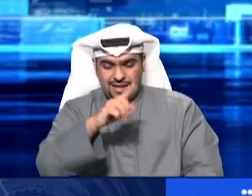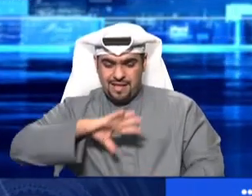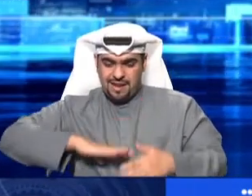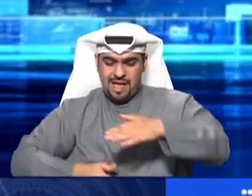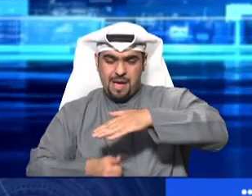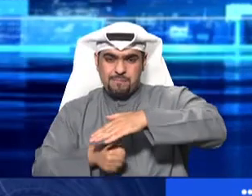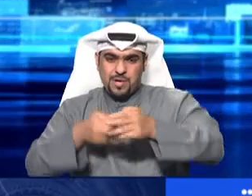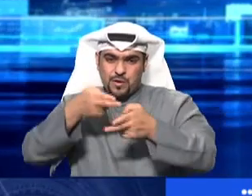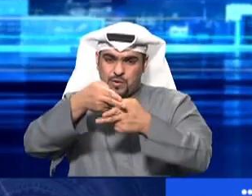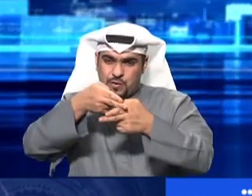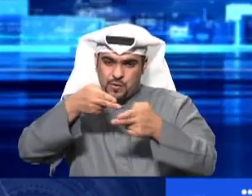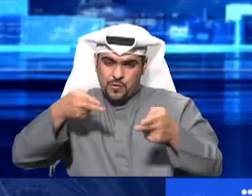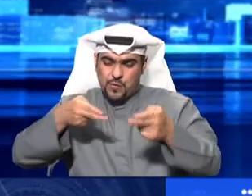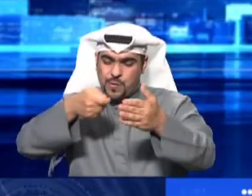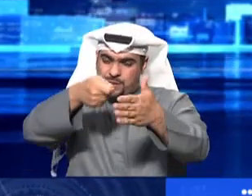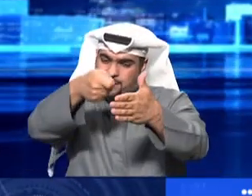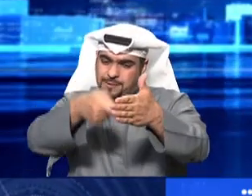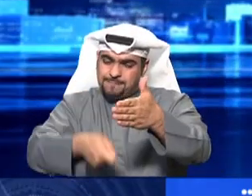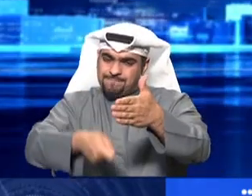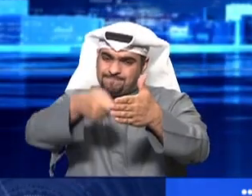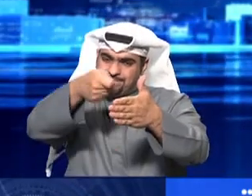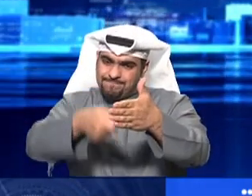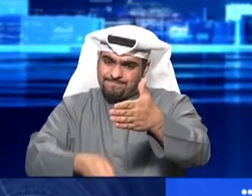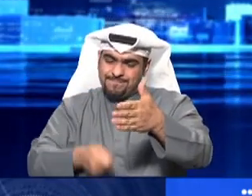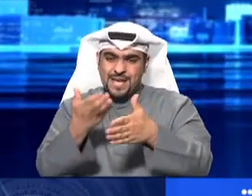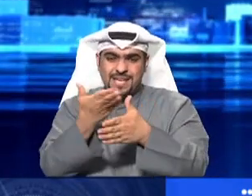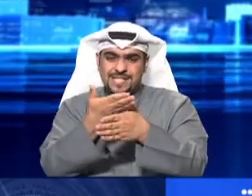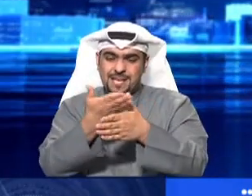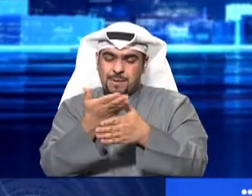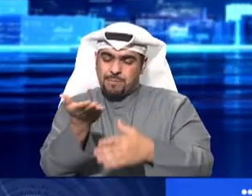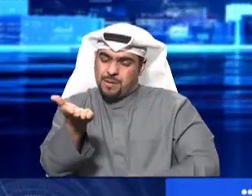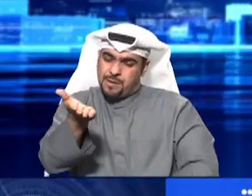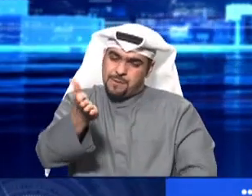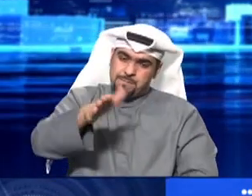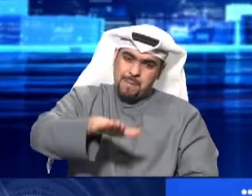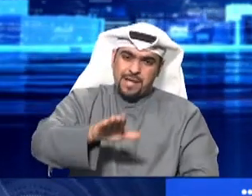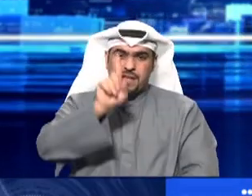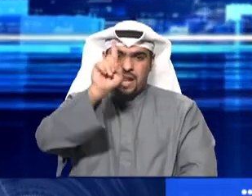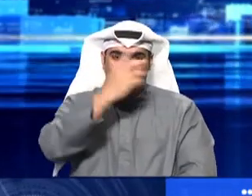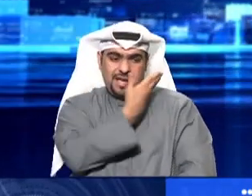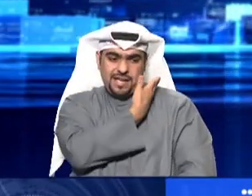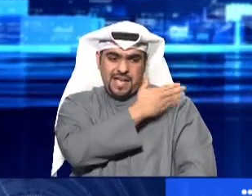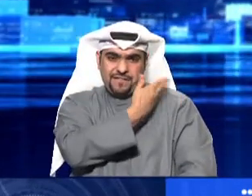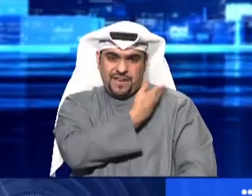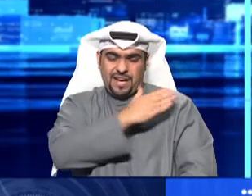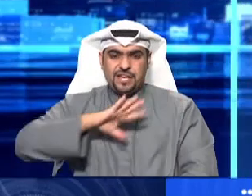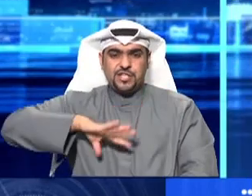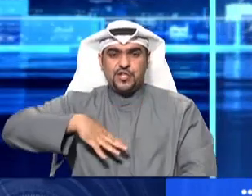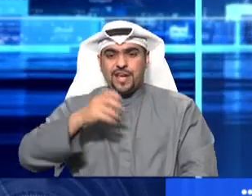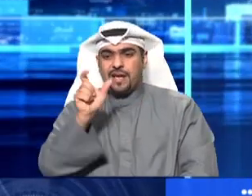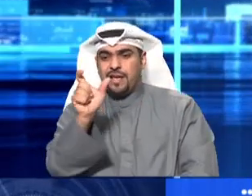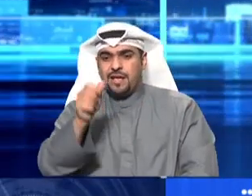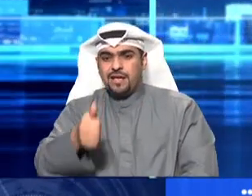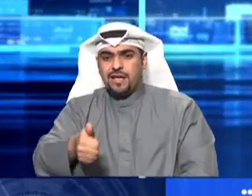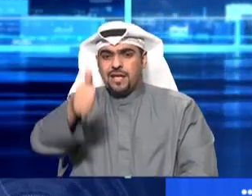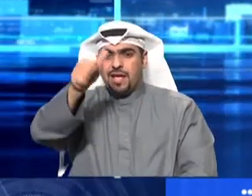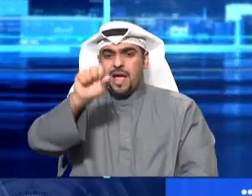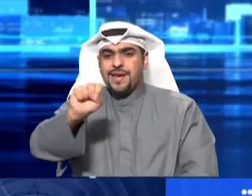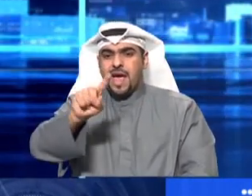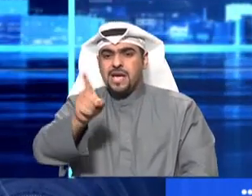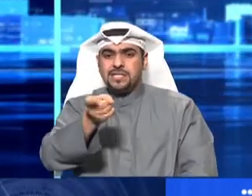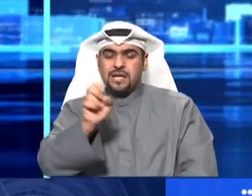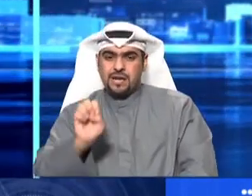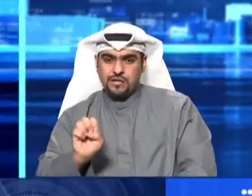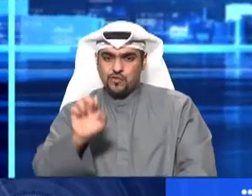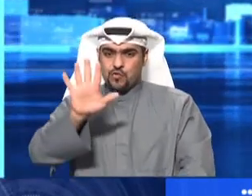خالص تعازيه لسموه بوفاة المغفور له بإذن الله تعالى الشيخ ناصر صباح الأحمد الجابر الصباح طيب